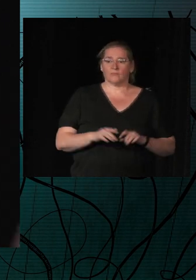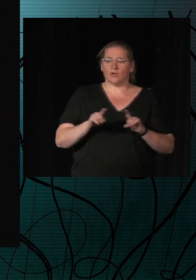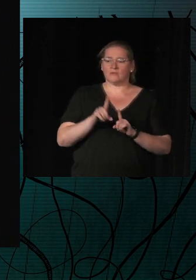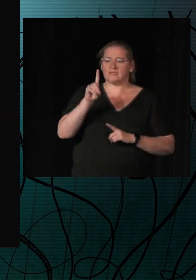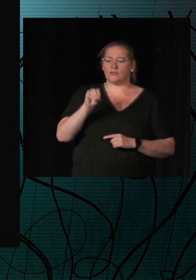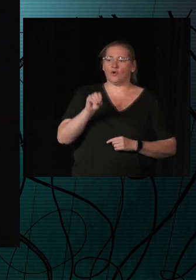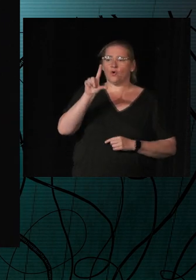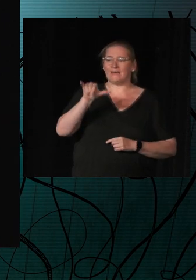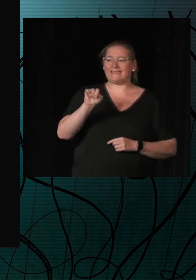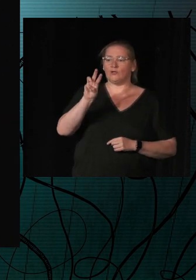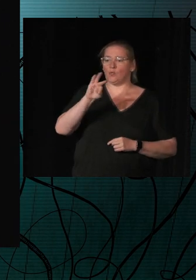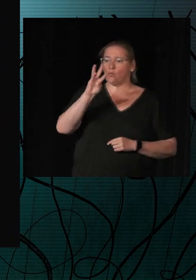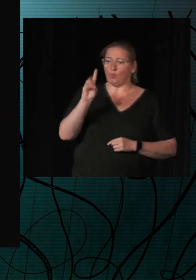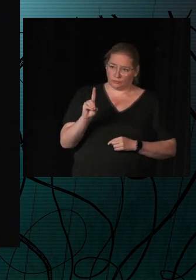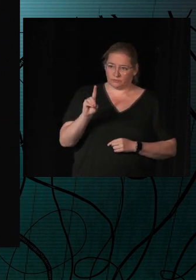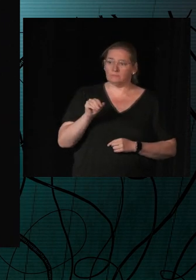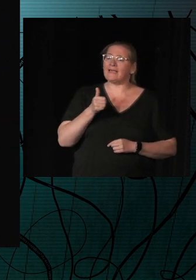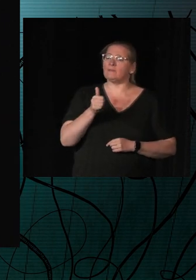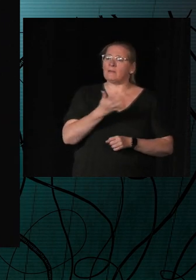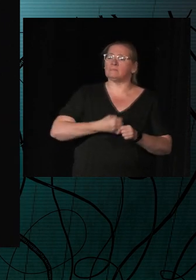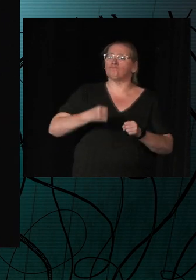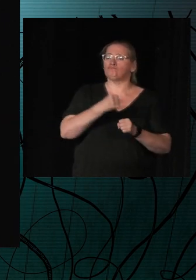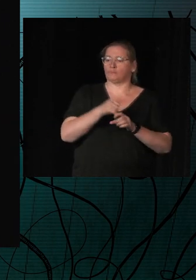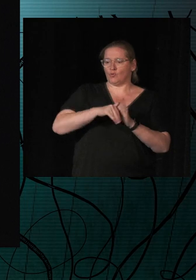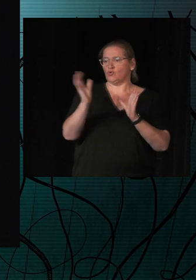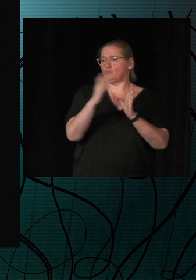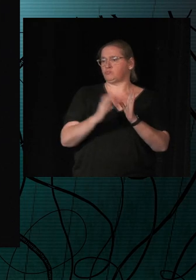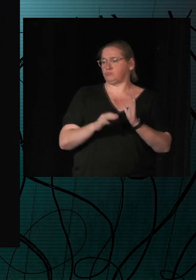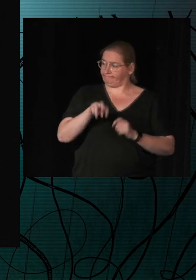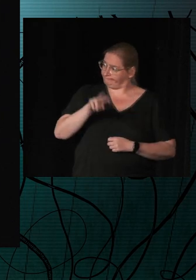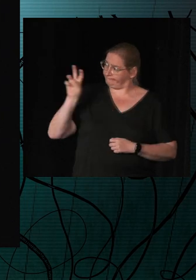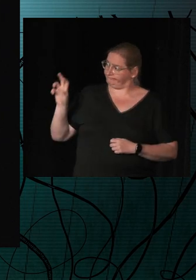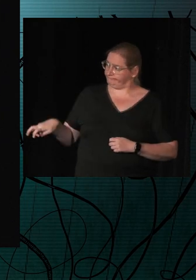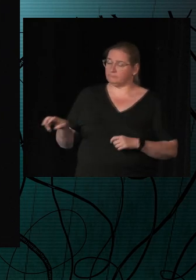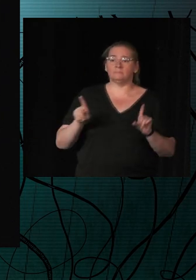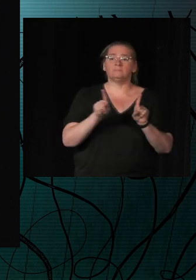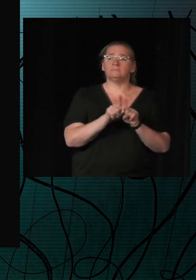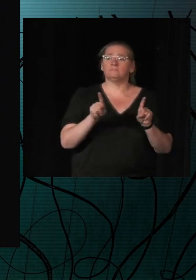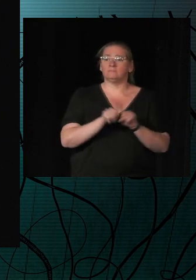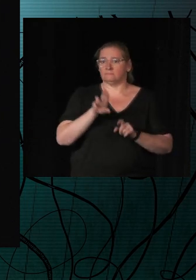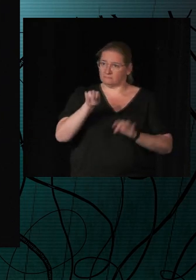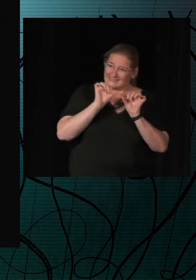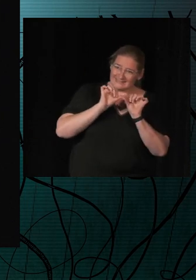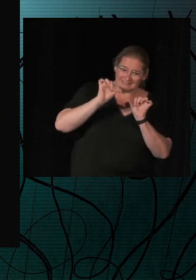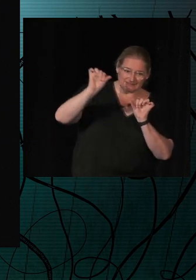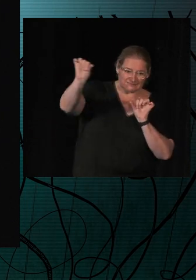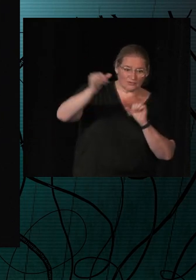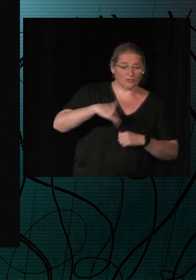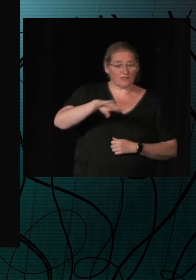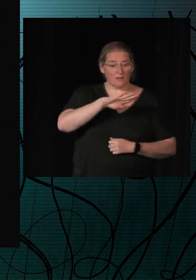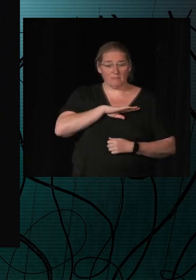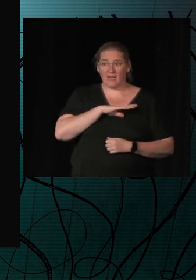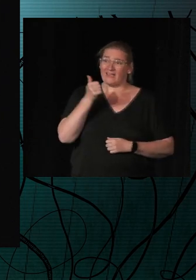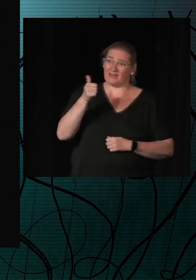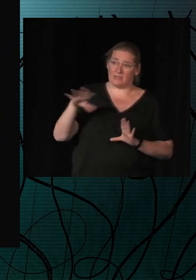doollywood donc qui est créatrice de contenu et nous allons avoir à distance puisque elle n'a pas pu